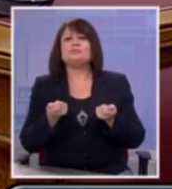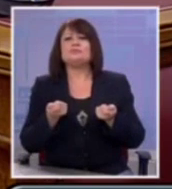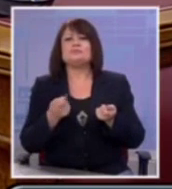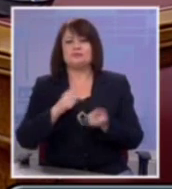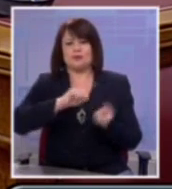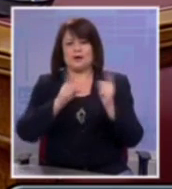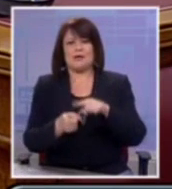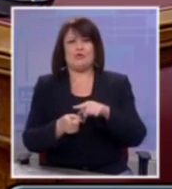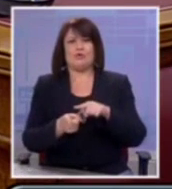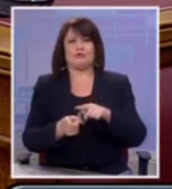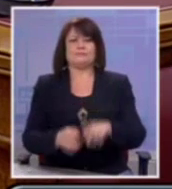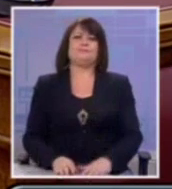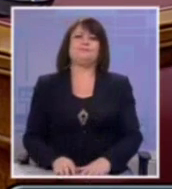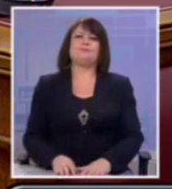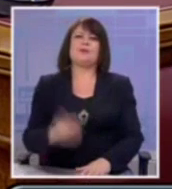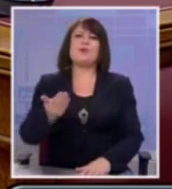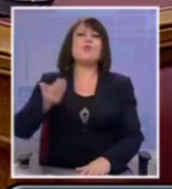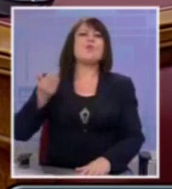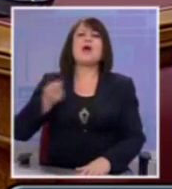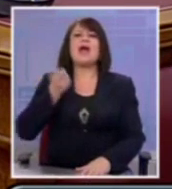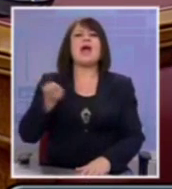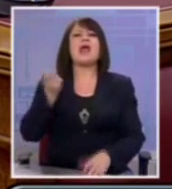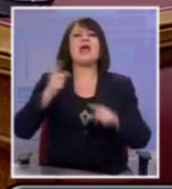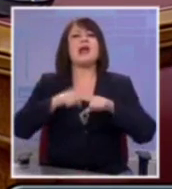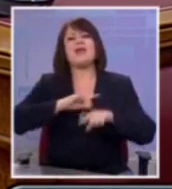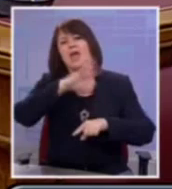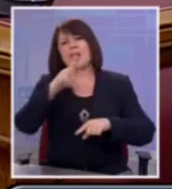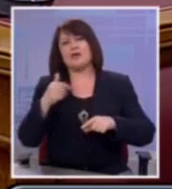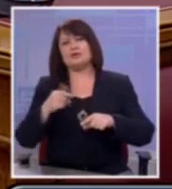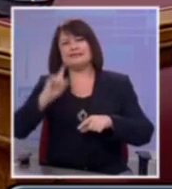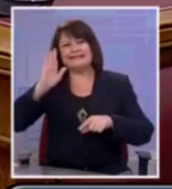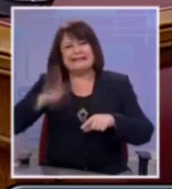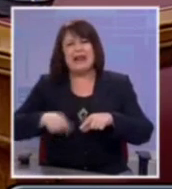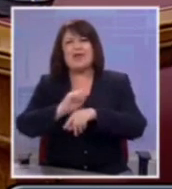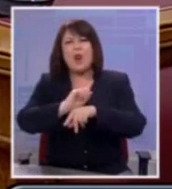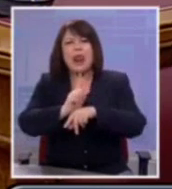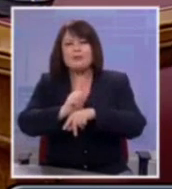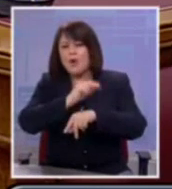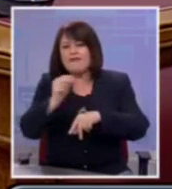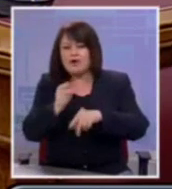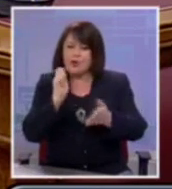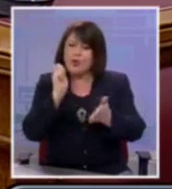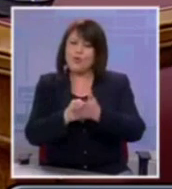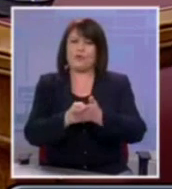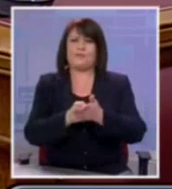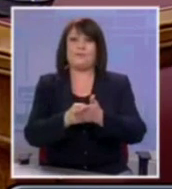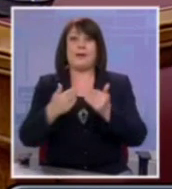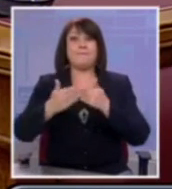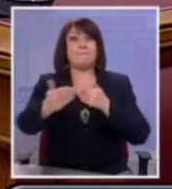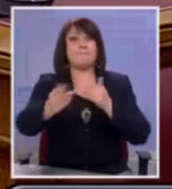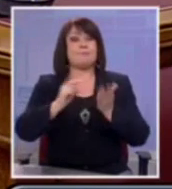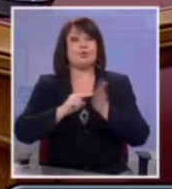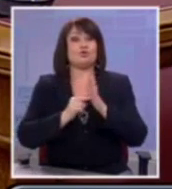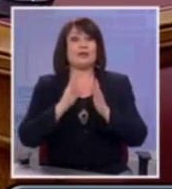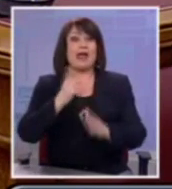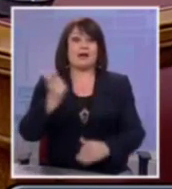ανάποδο. Λένε, όλα τα προηγούμενα χρέη της Ελλάδας θα αποπληρωθούν μέχρι το τελευταίο λεπτό. Αλλά για το μέλλον, προσοχή αν